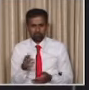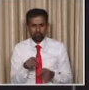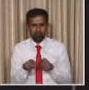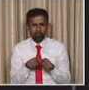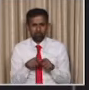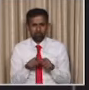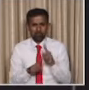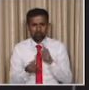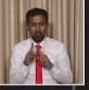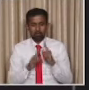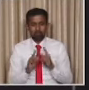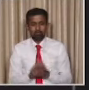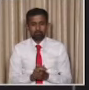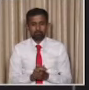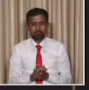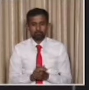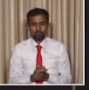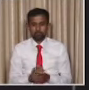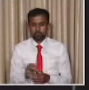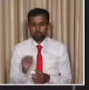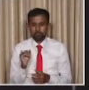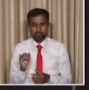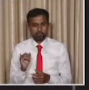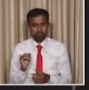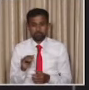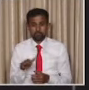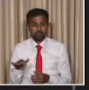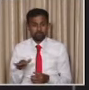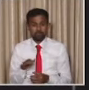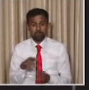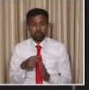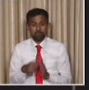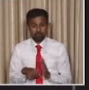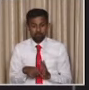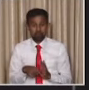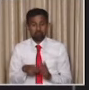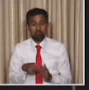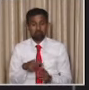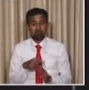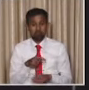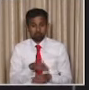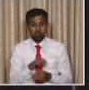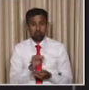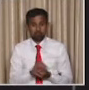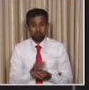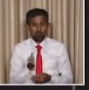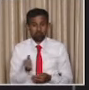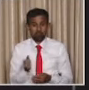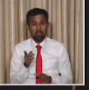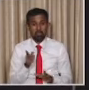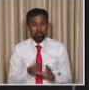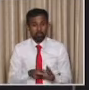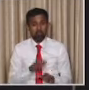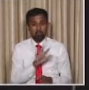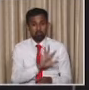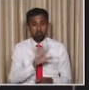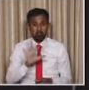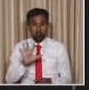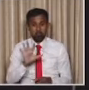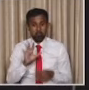කතා කරනවා ඊටාම නරක තැනක රට තිබෙන අවස්ථාවක අවුරුදු 55ක